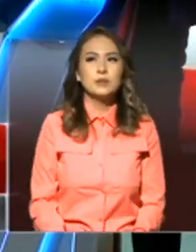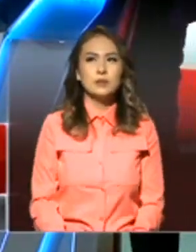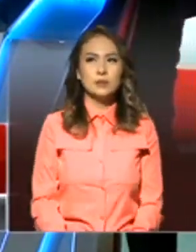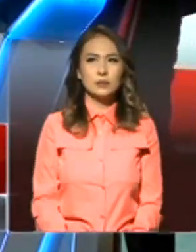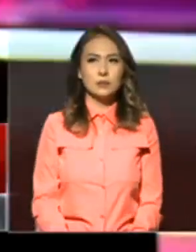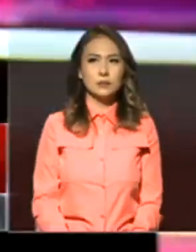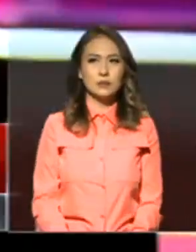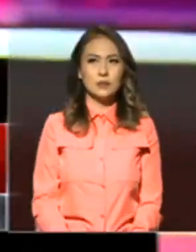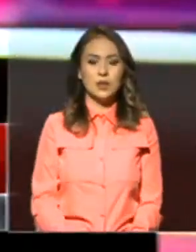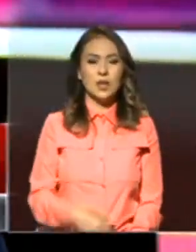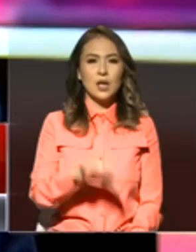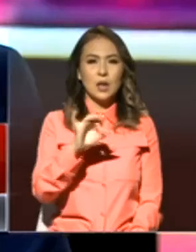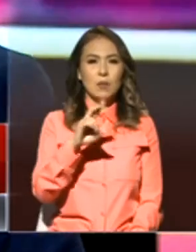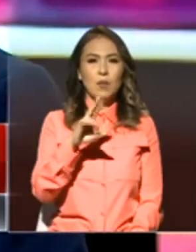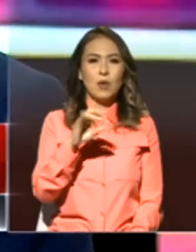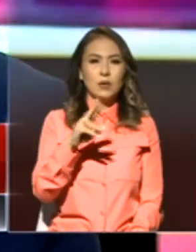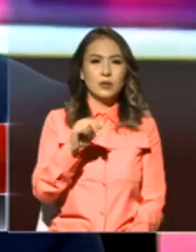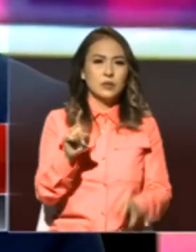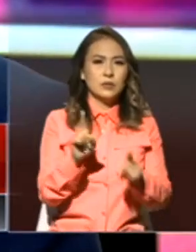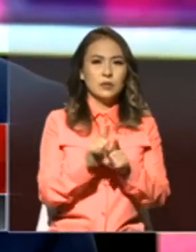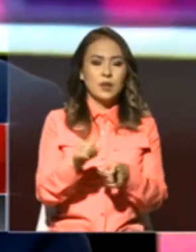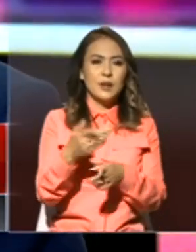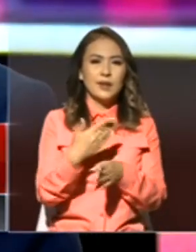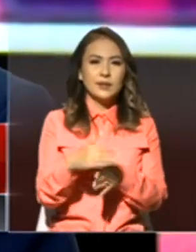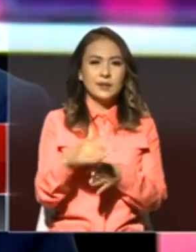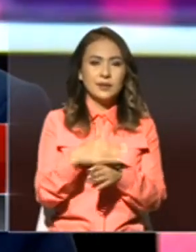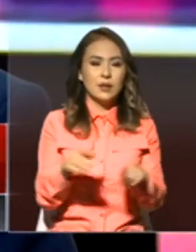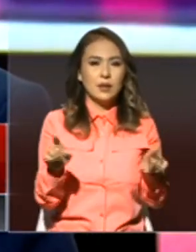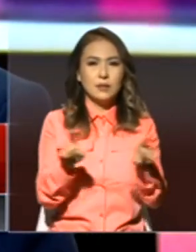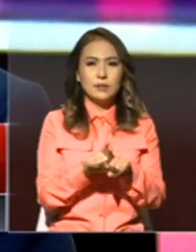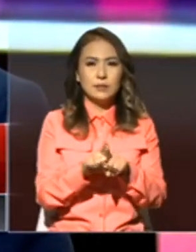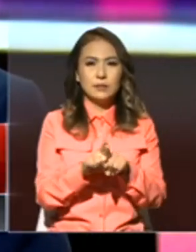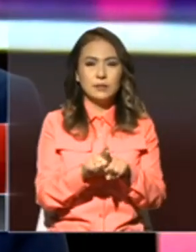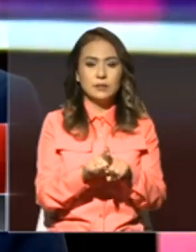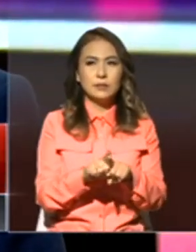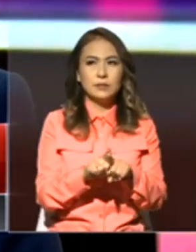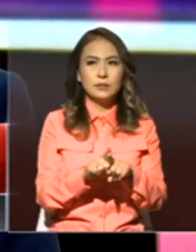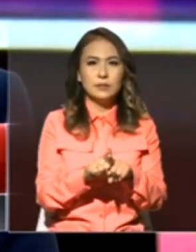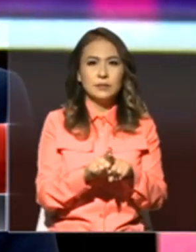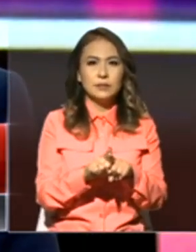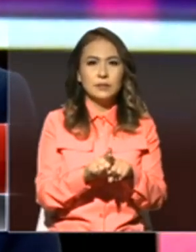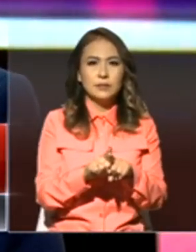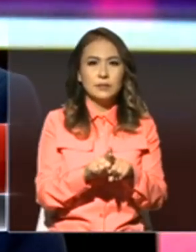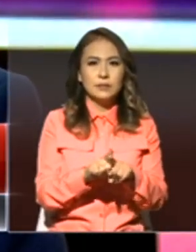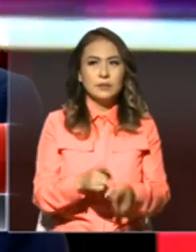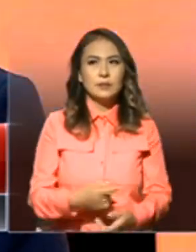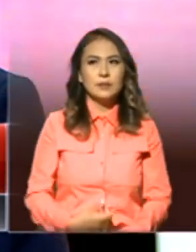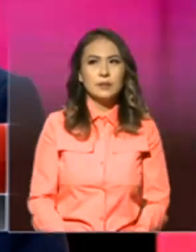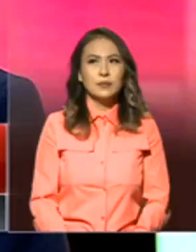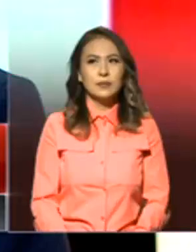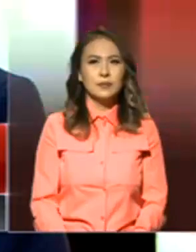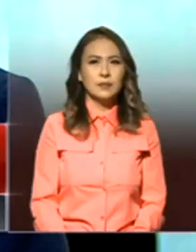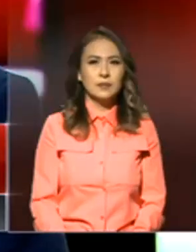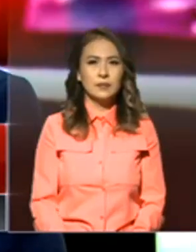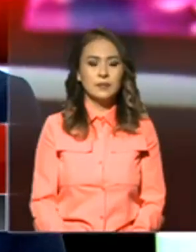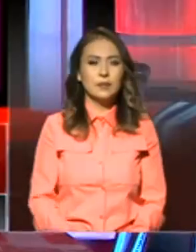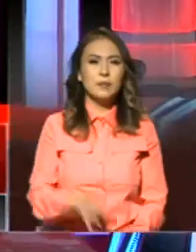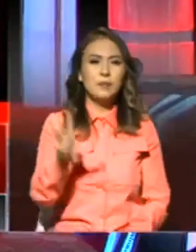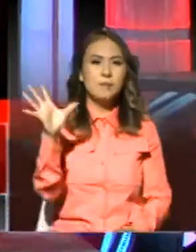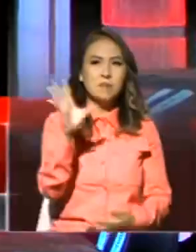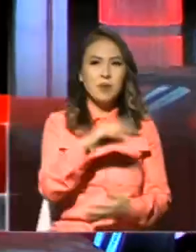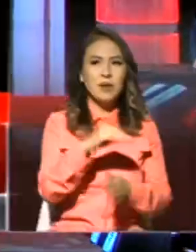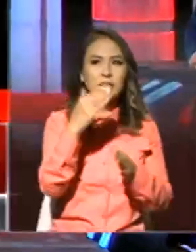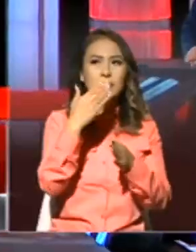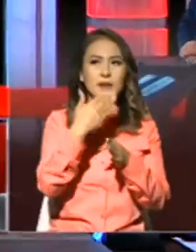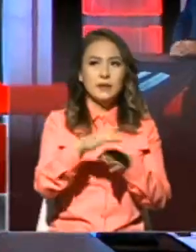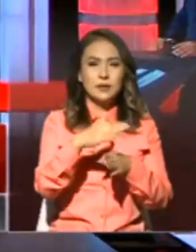ғой, бәрібір. Ипотеканың бәрі ипотека, кезек тұрған азаматтарға бұл мемлекеттің бағдарлама. Қазір Жасұлтан мырза, сабыр сақтаңыз. Бұның бәрі кредит. Мемлекет